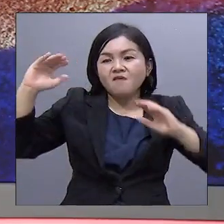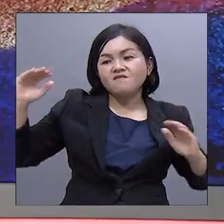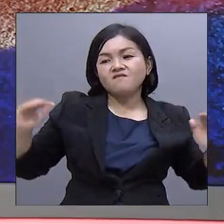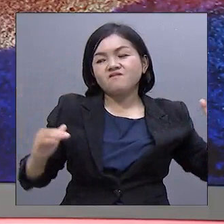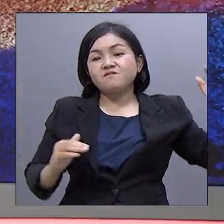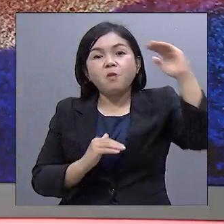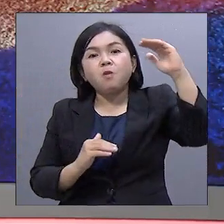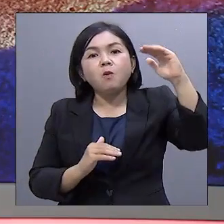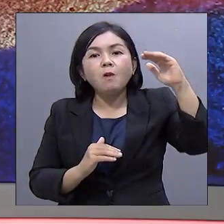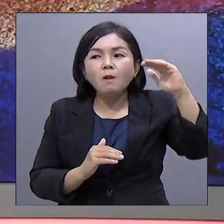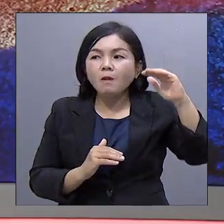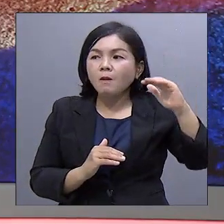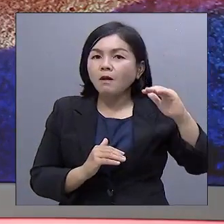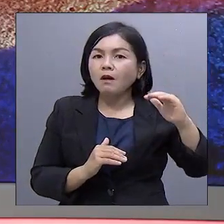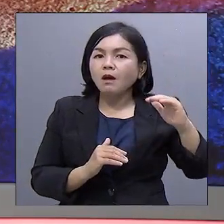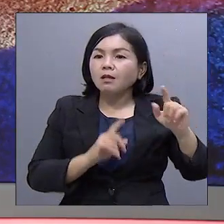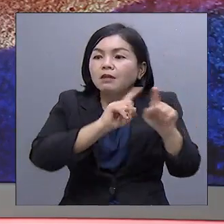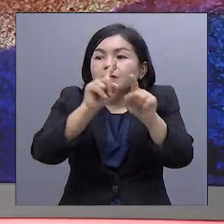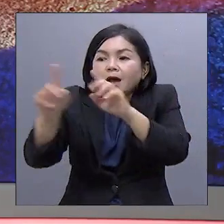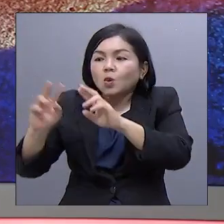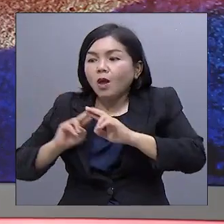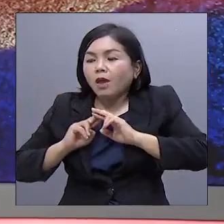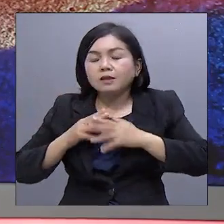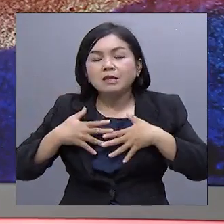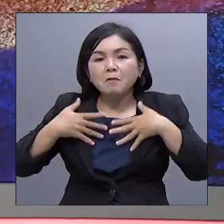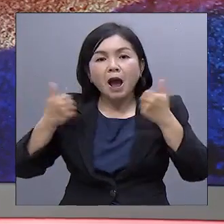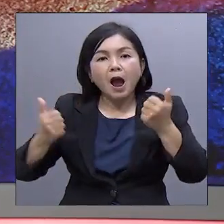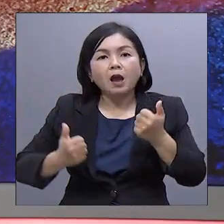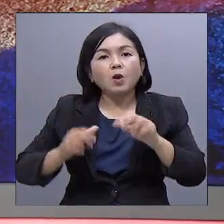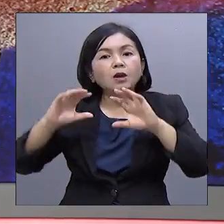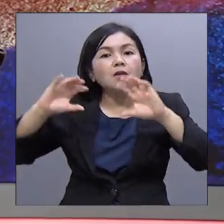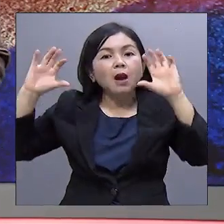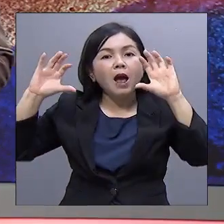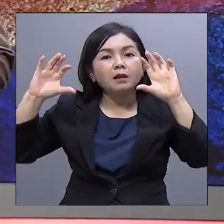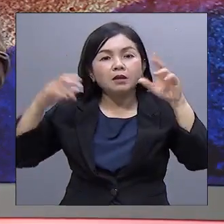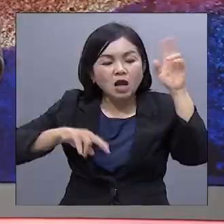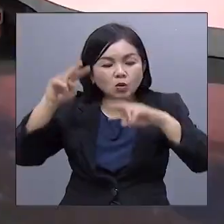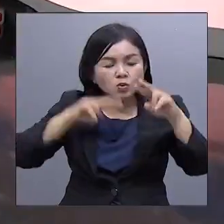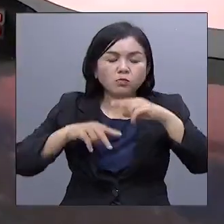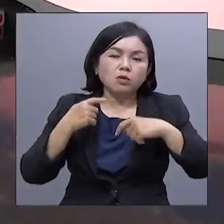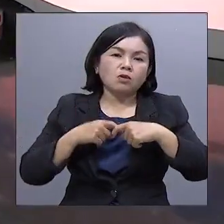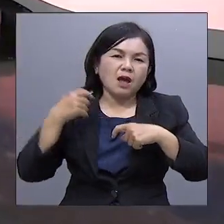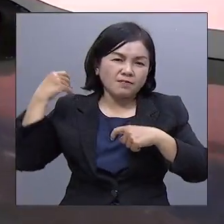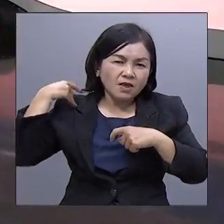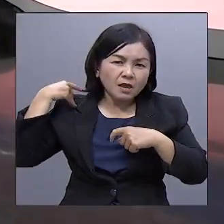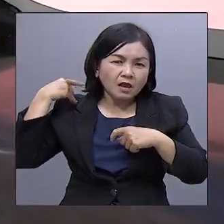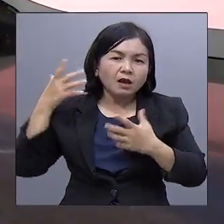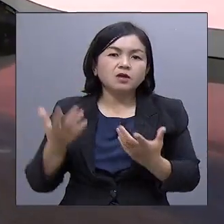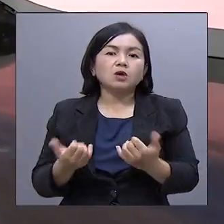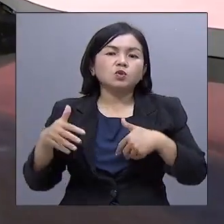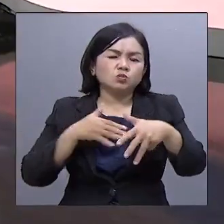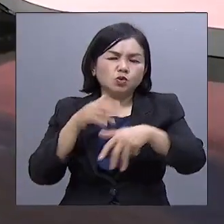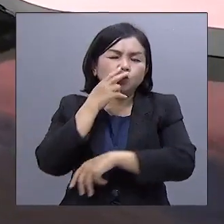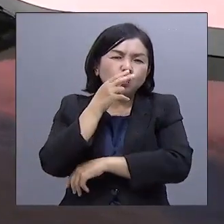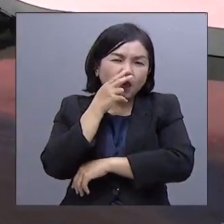ที่จะมาคัดค้านการทำหน้าที่ของรัฐบาลได้ค่ะคุณพรไม่ดีคุณจิรัชตาประเด็นสำคัญอีกมุมหนึ่งคือประชาชน